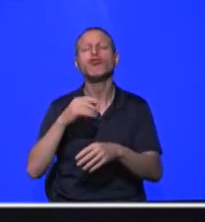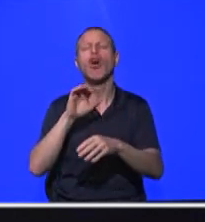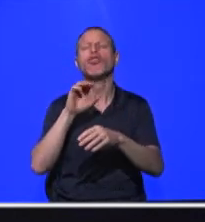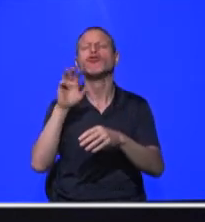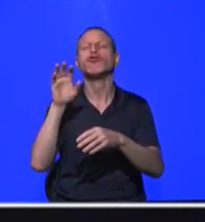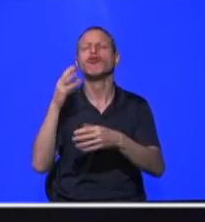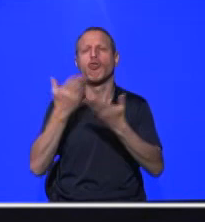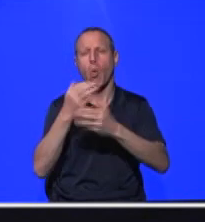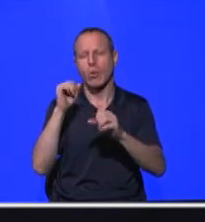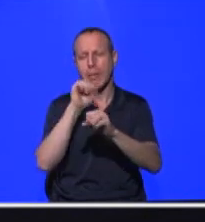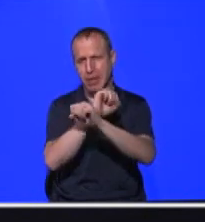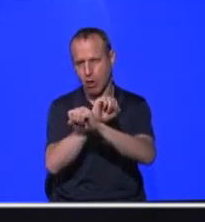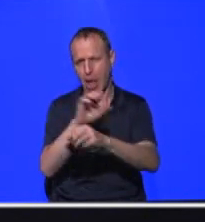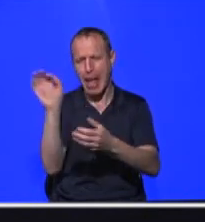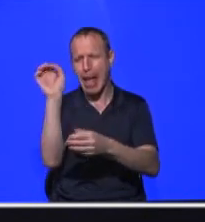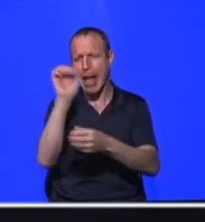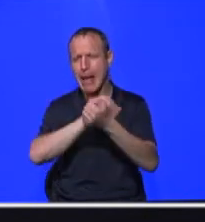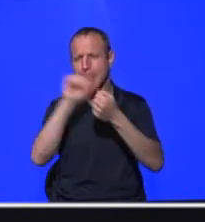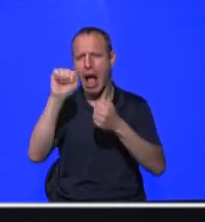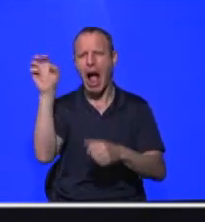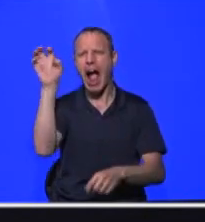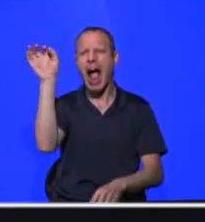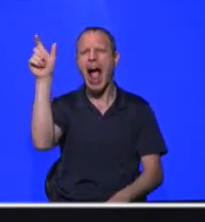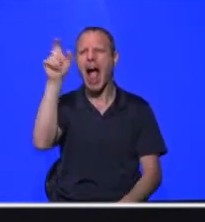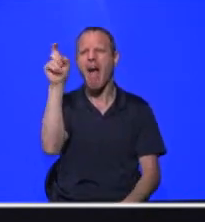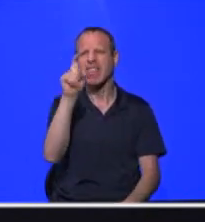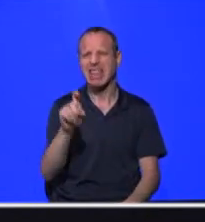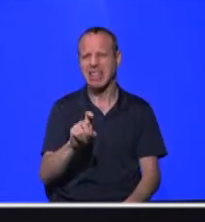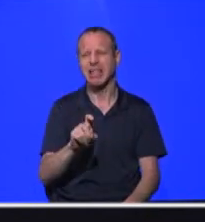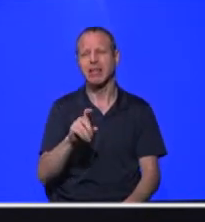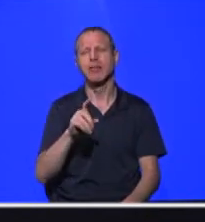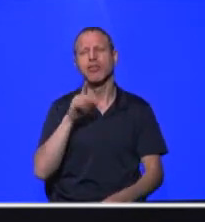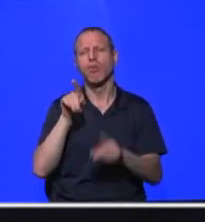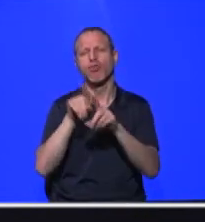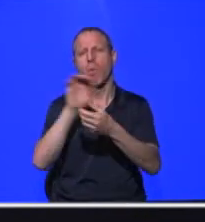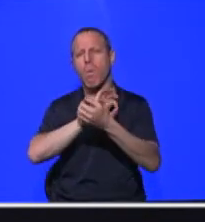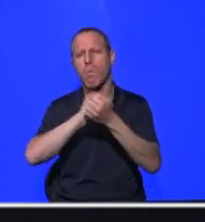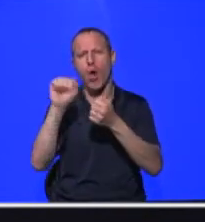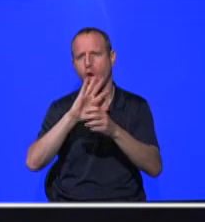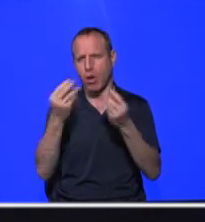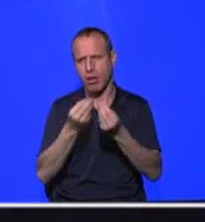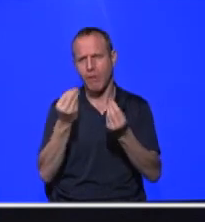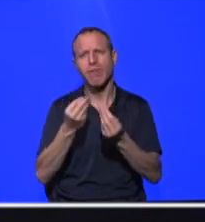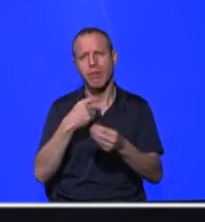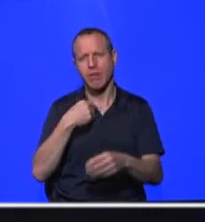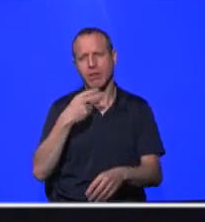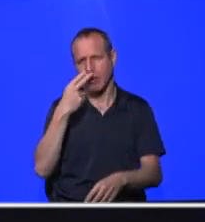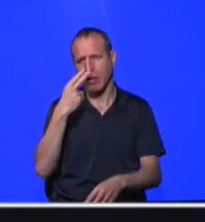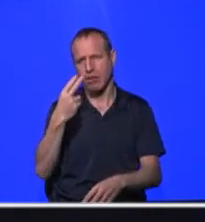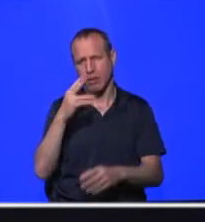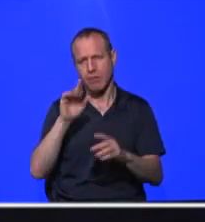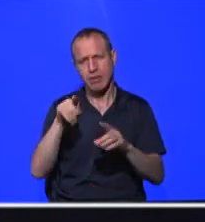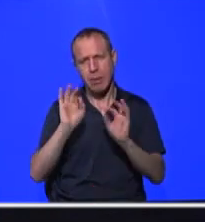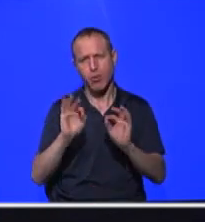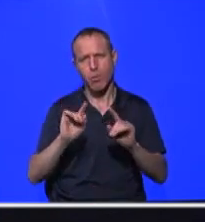הזה, כמו שהוא מוחק כל דבר. וזה מה שקרה. צפיתי את מה שקורה, וזה באמת הסתירה שנתנה לי, שראיתי באמת